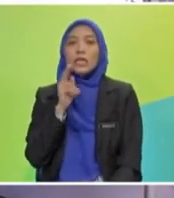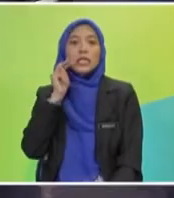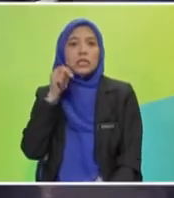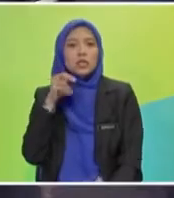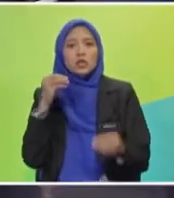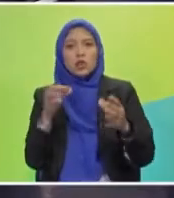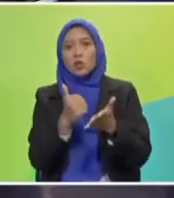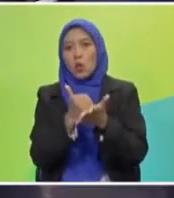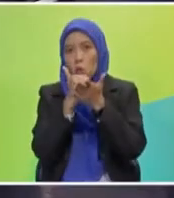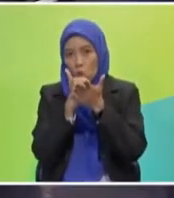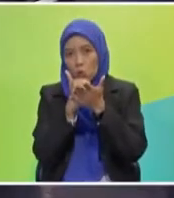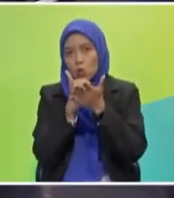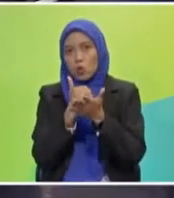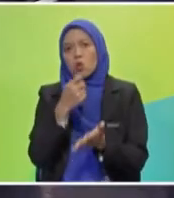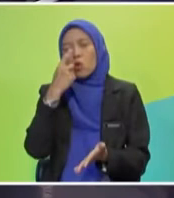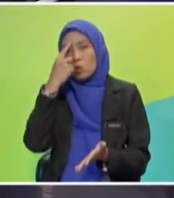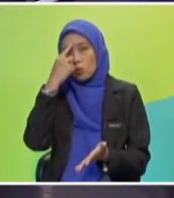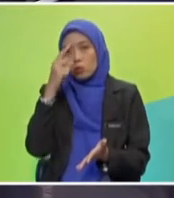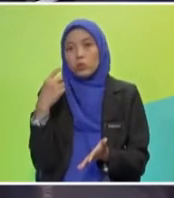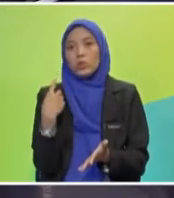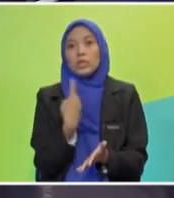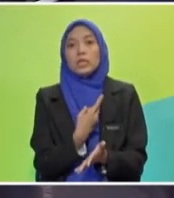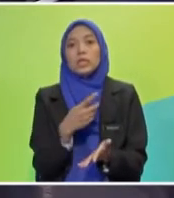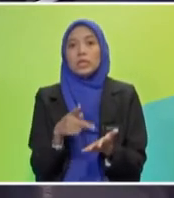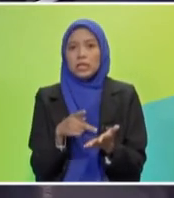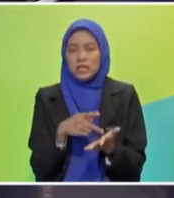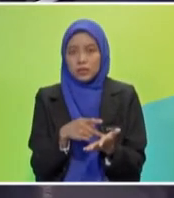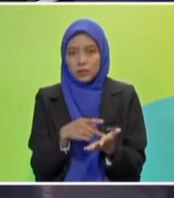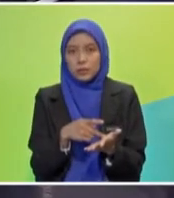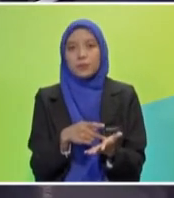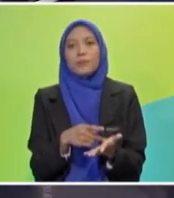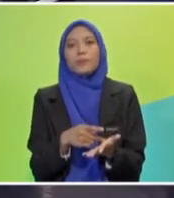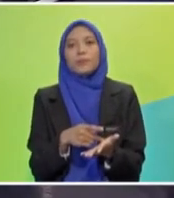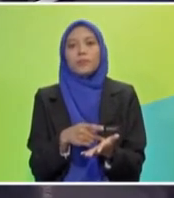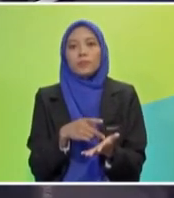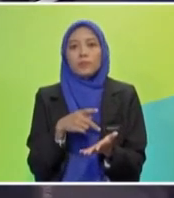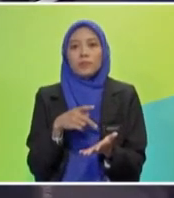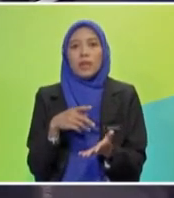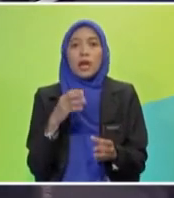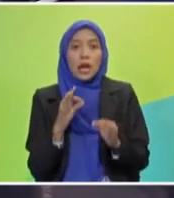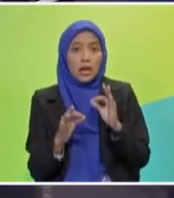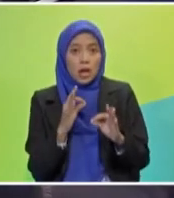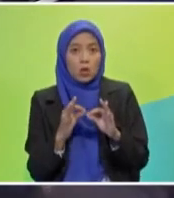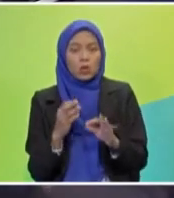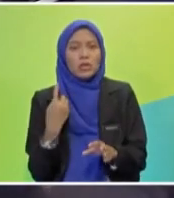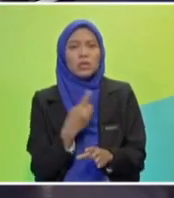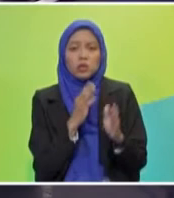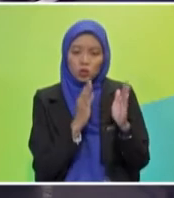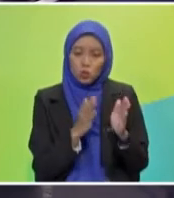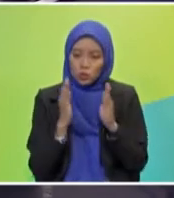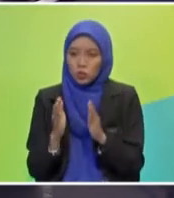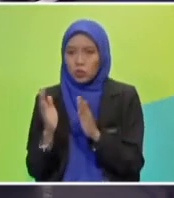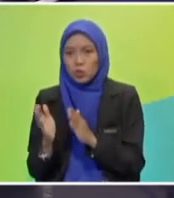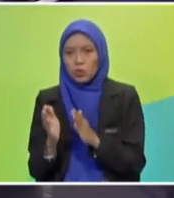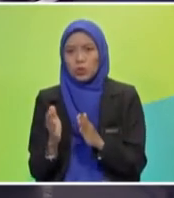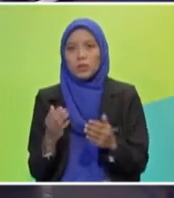buktikan bahawa bagaimana 4 darab 2 sama dengan 8 dan 2 darab 4 itu sama dengan 8. Jadi kalau kita susun aturkan di sini, kita ada